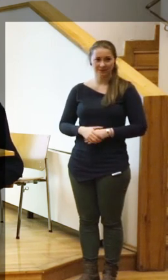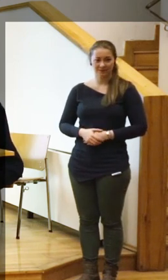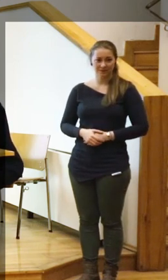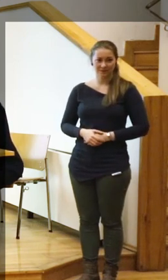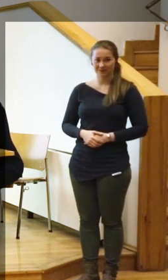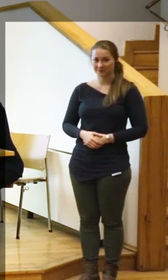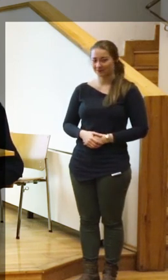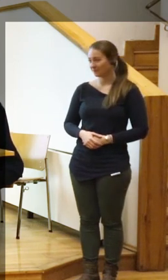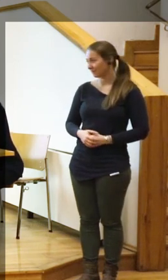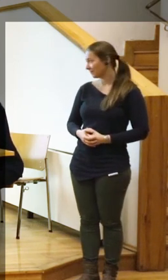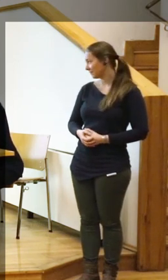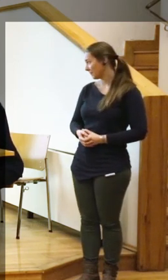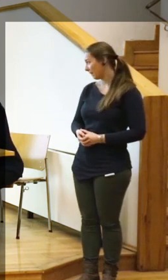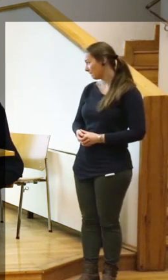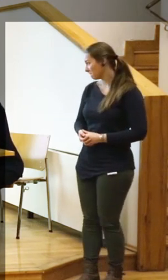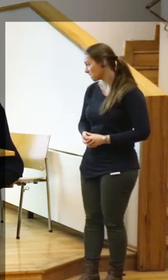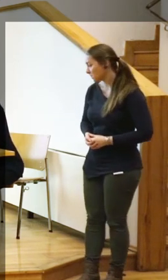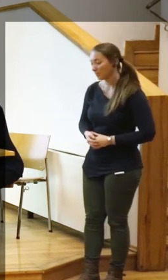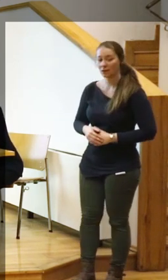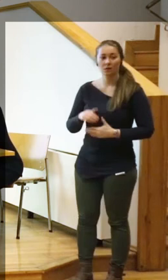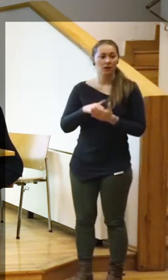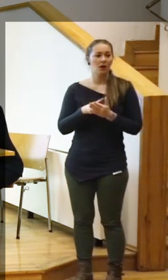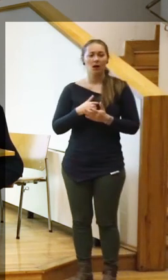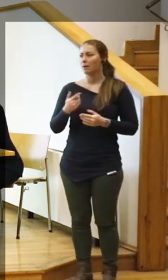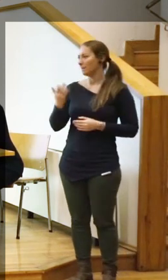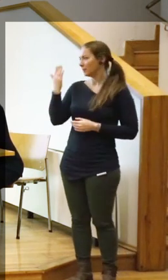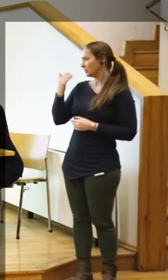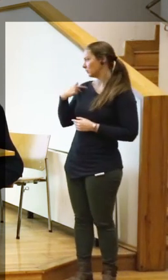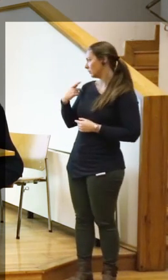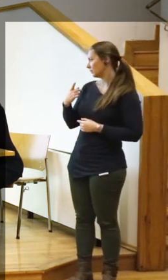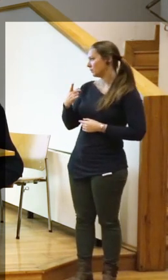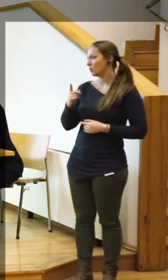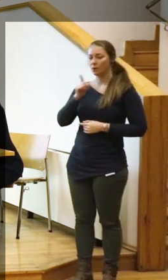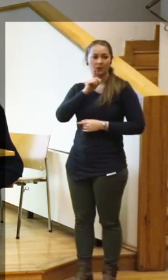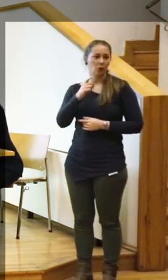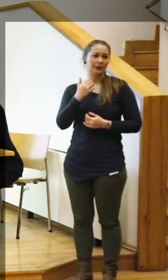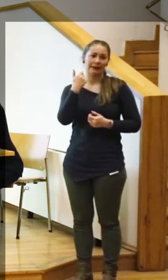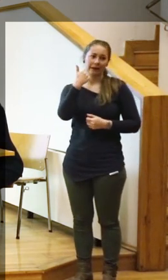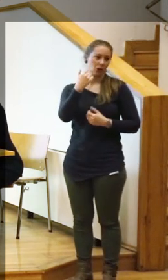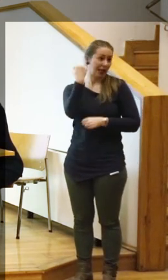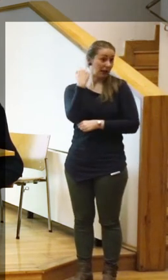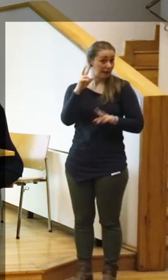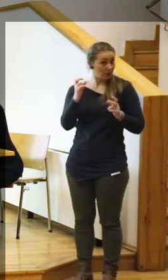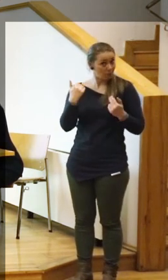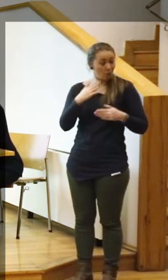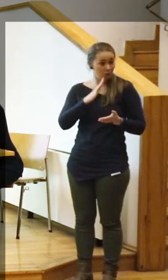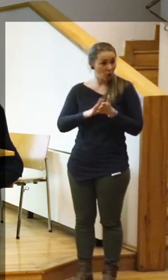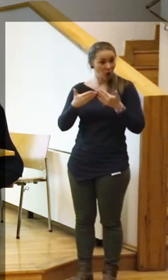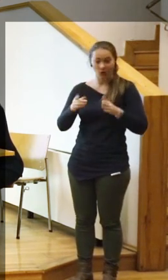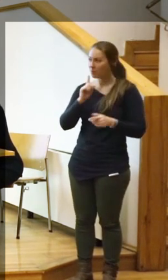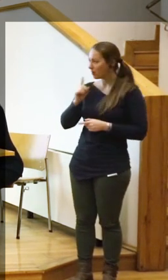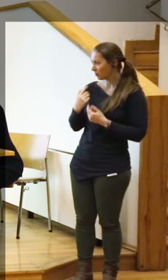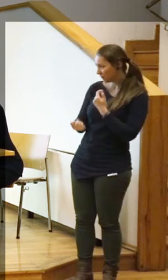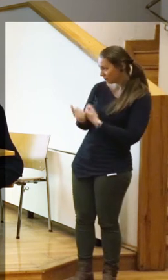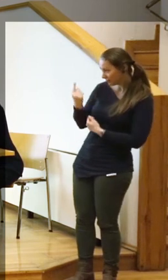Já myslím, že jedna z těch témat, který tady byla teda teď jenom na okraji úplně otevřený, to, že jsme se tu sešli vlastně skoro samé